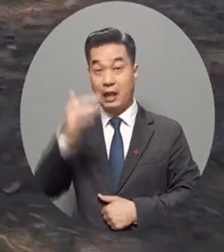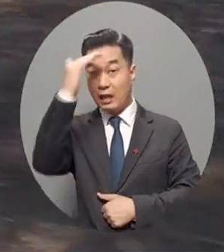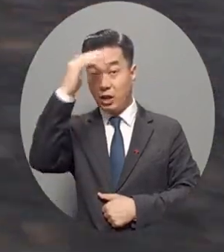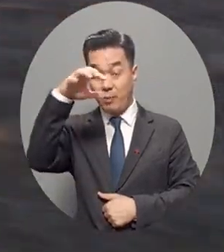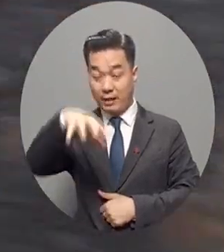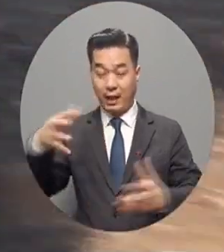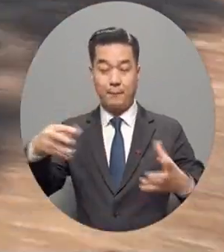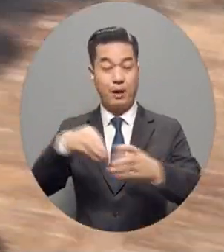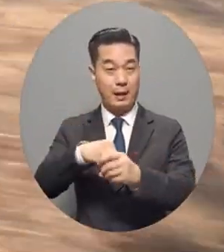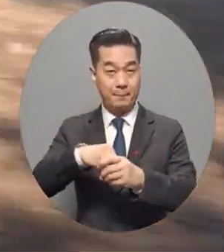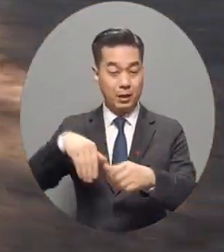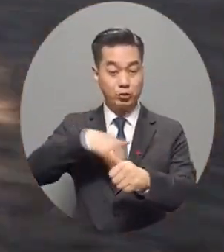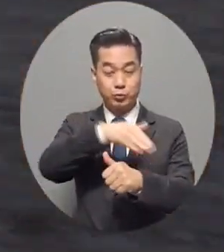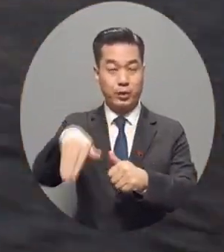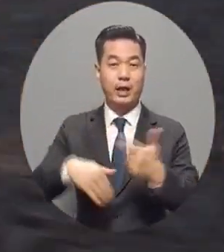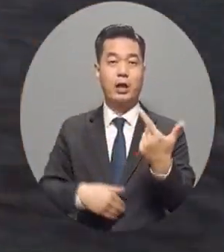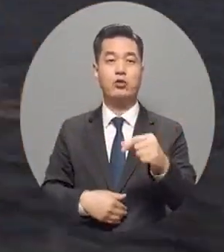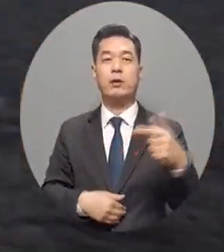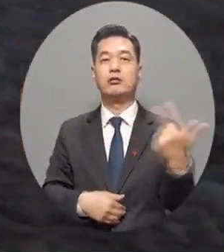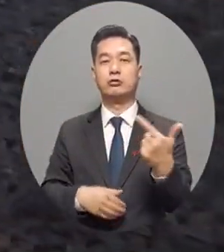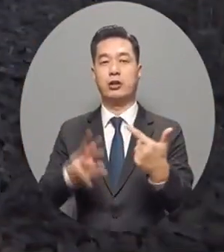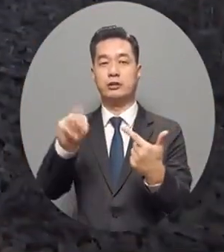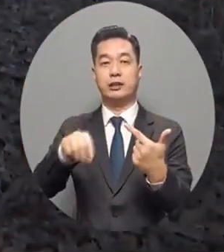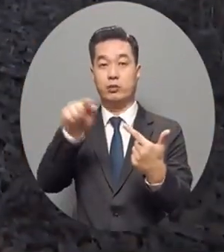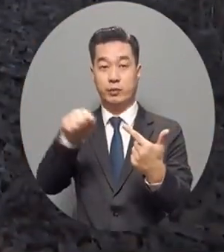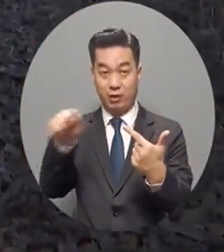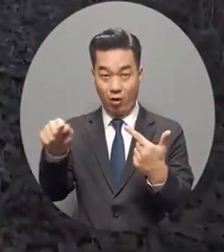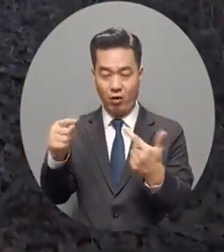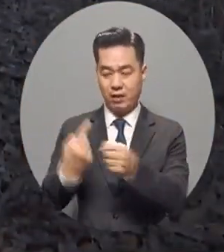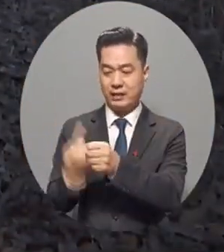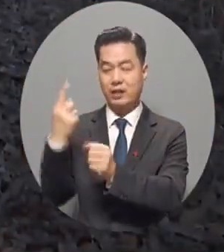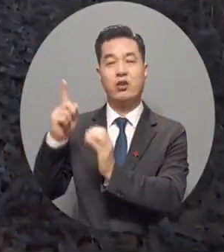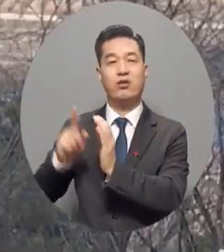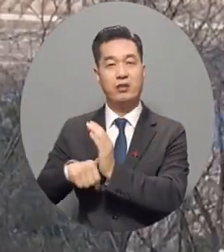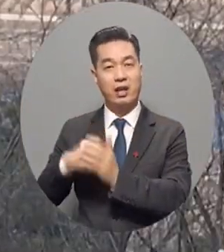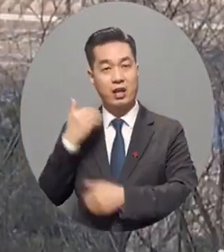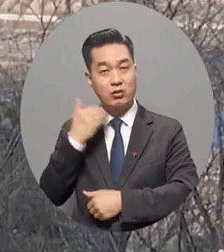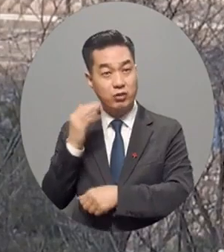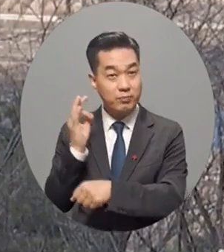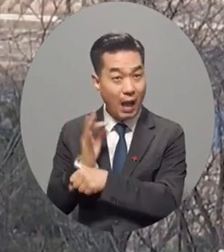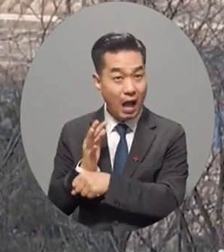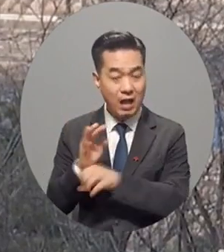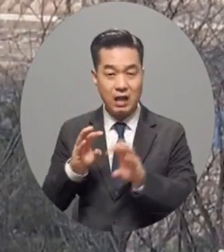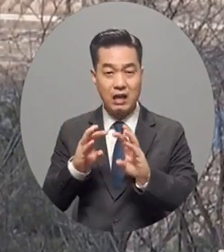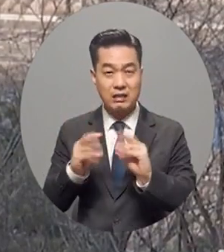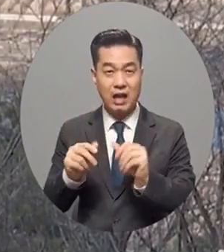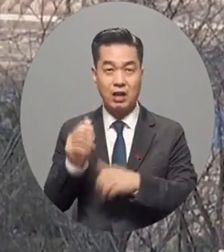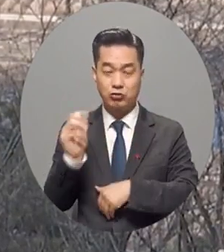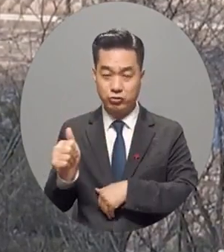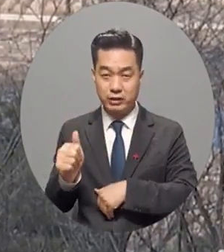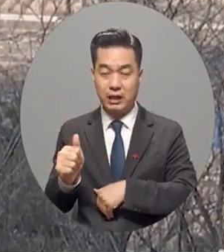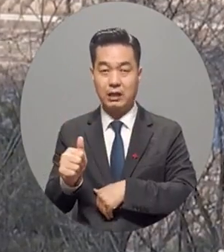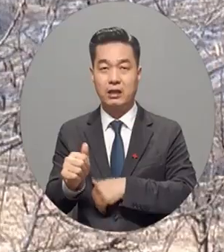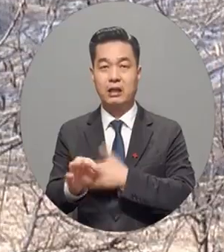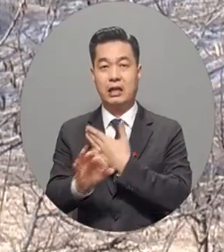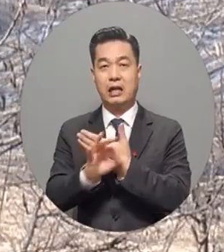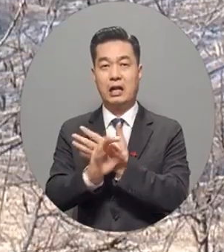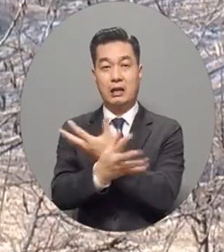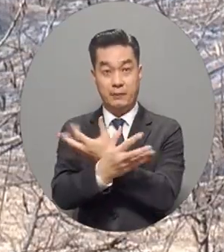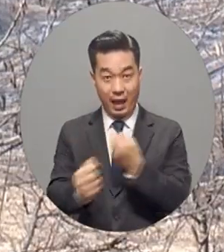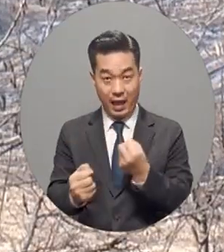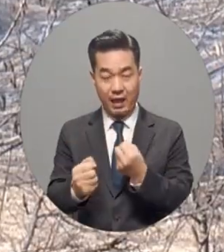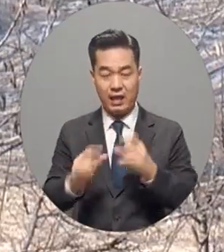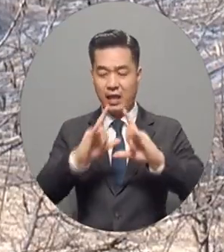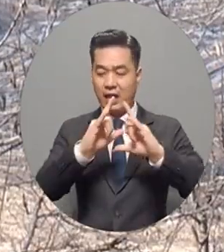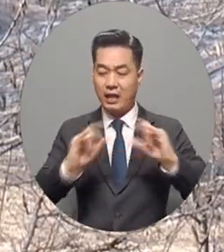포함해 일대 6만 6천여 제곱미터는 지난해 한 매입자가 땅 주인과 매매 가계약을 맺고 캠핑장 등으로